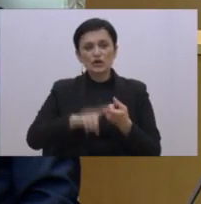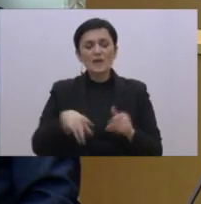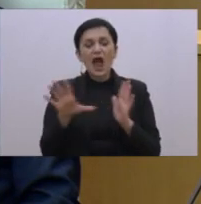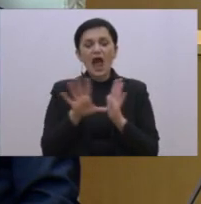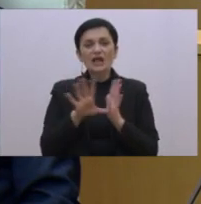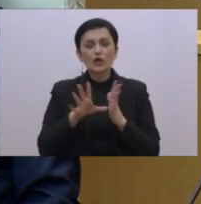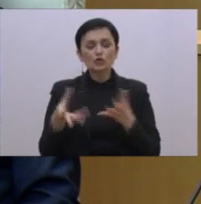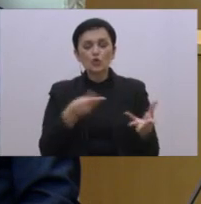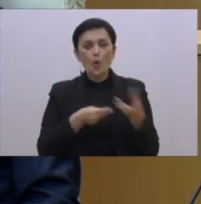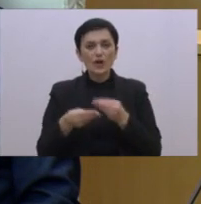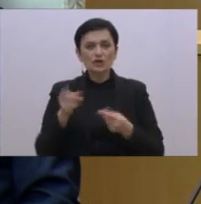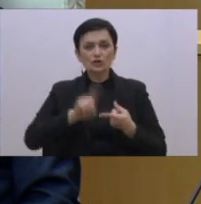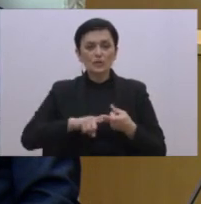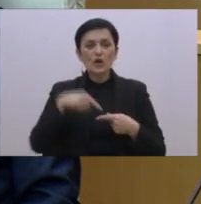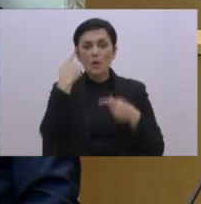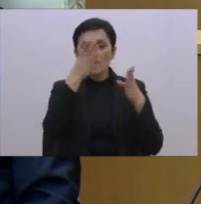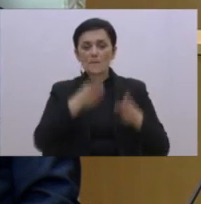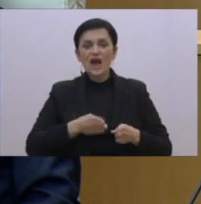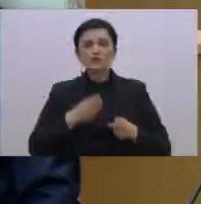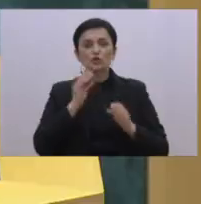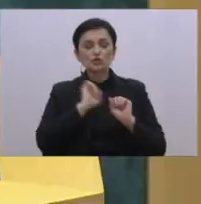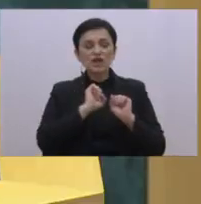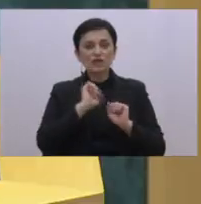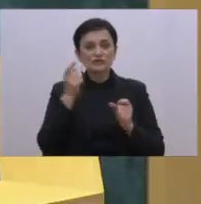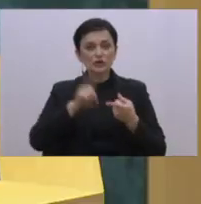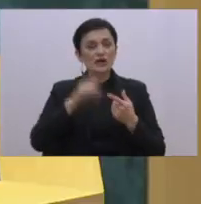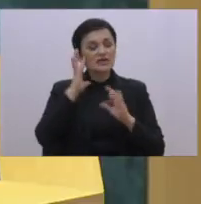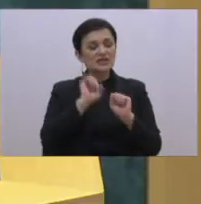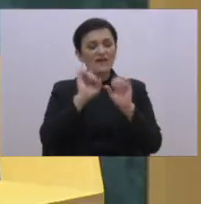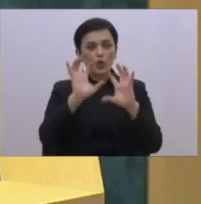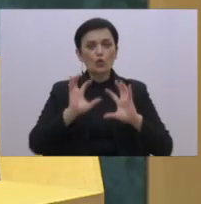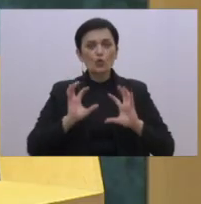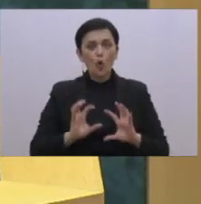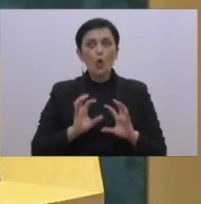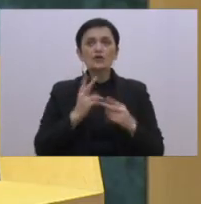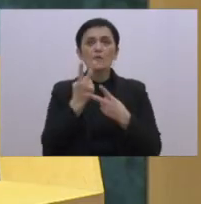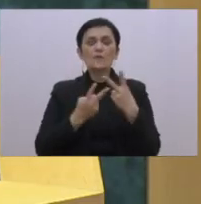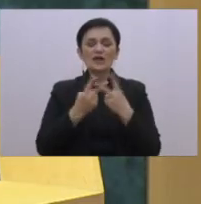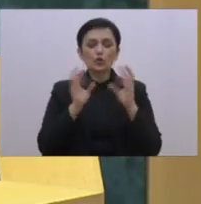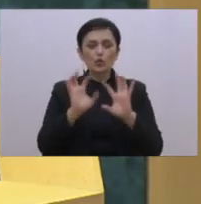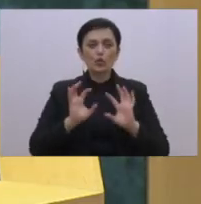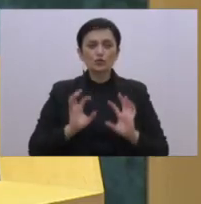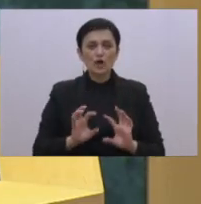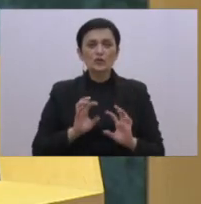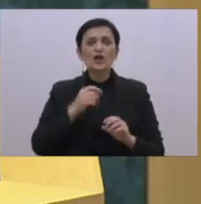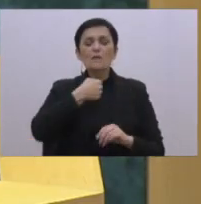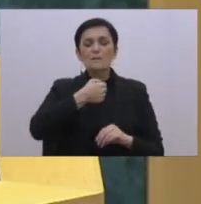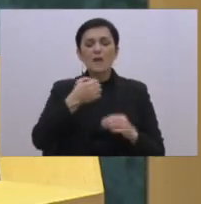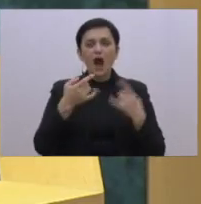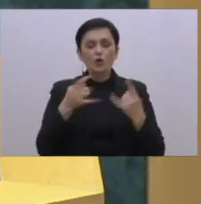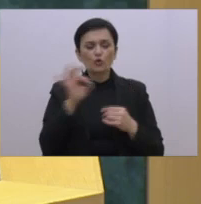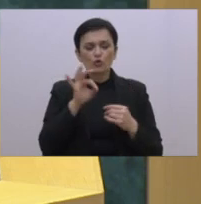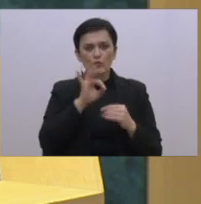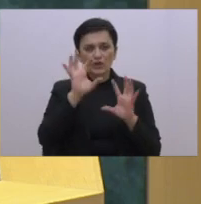ელექტრონული კომერციის შესახებ, პერსონალურ მონაცემთა დაცვის შესახებ, თავდაცვის კოდექსი, პენიტენციური კოდექსი, მაუწყებლობის შესახებ